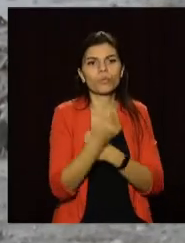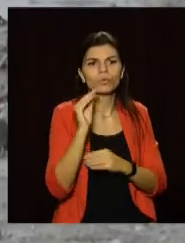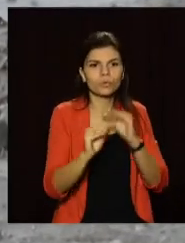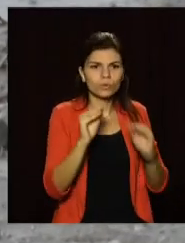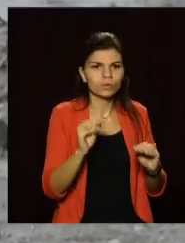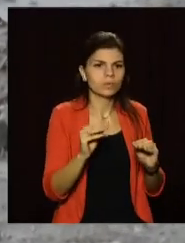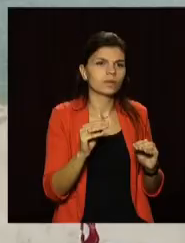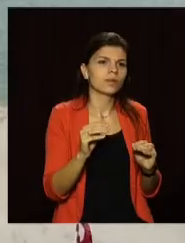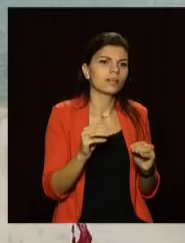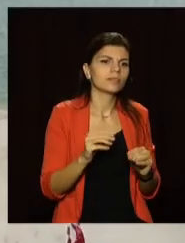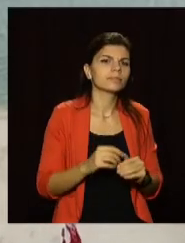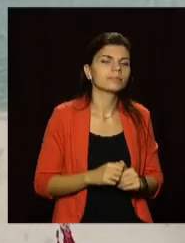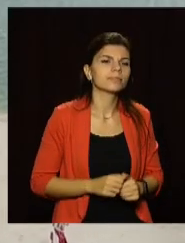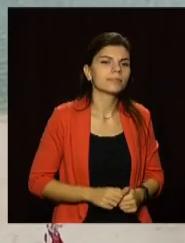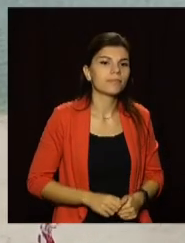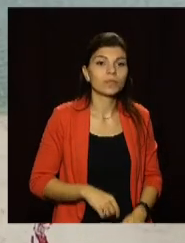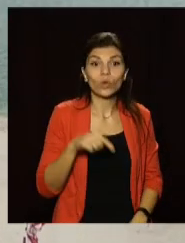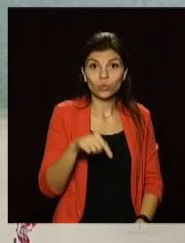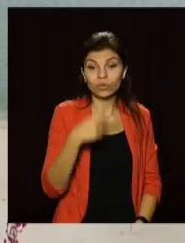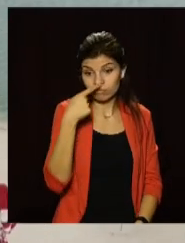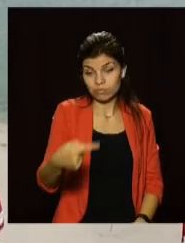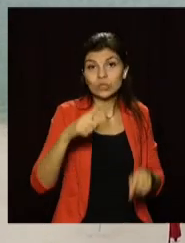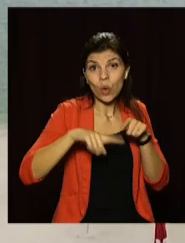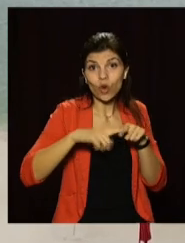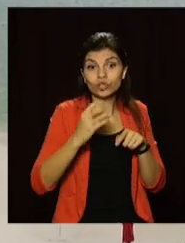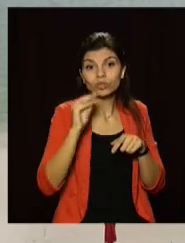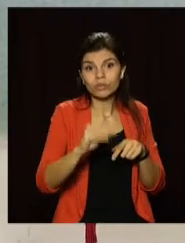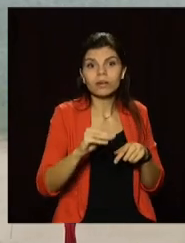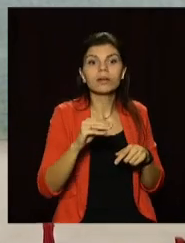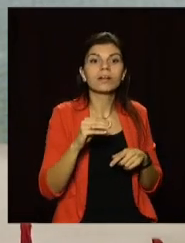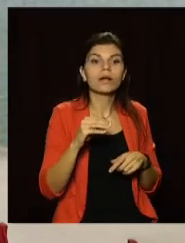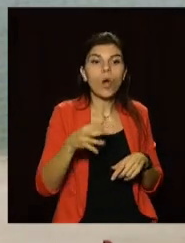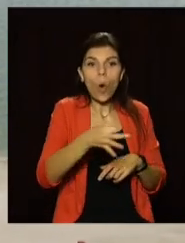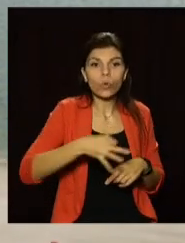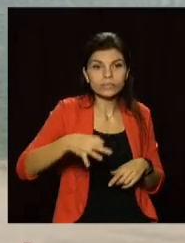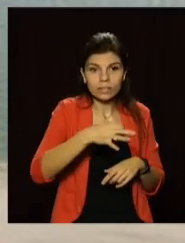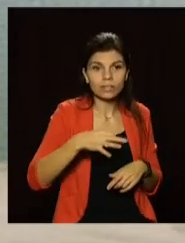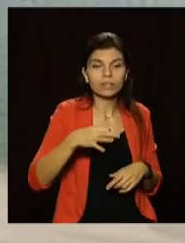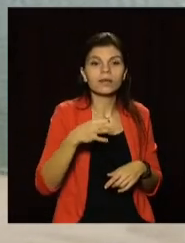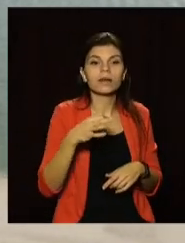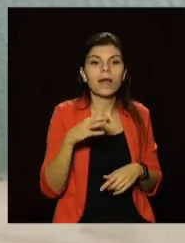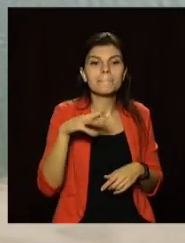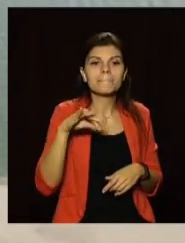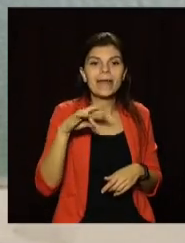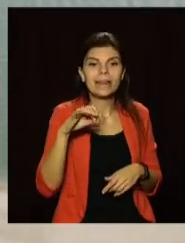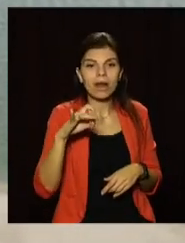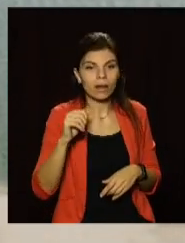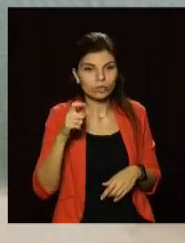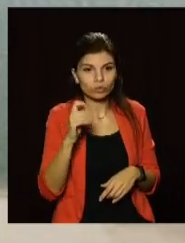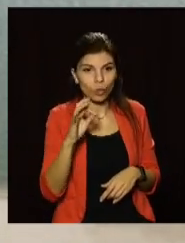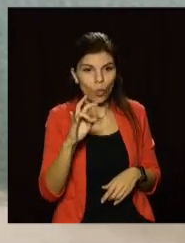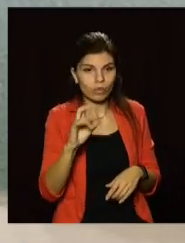розвиватися зона возле Сіваша. Крім того, тут незабаром облаштують озера з мінералізованою ропою та зони відпочинку, аби курортники